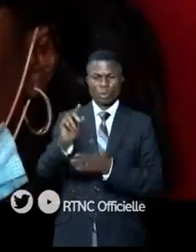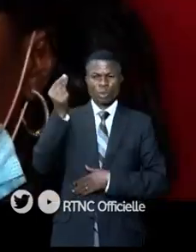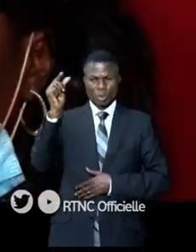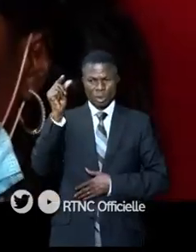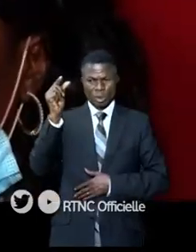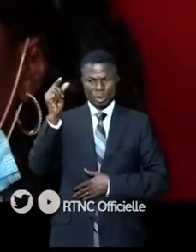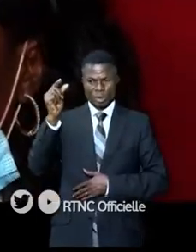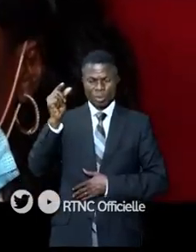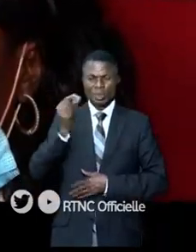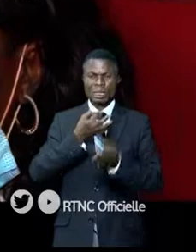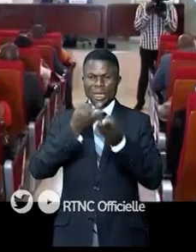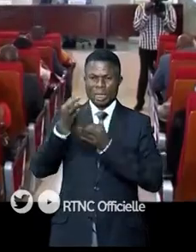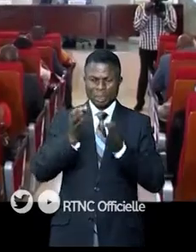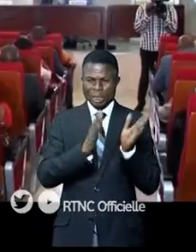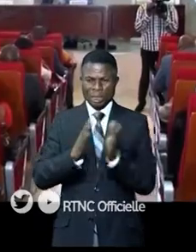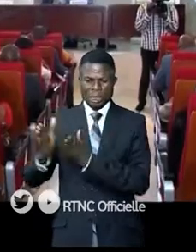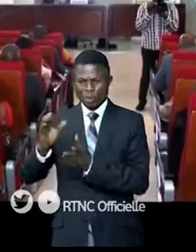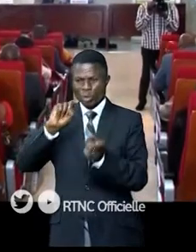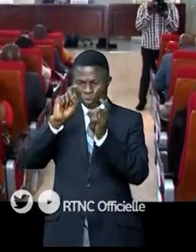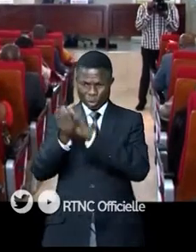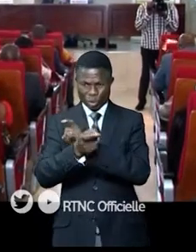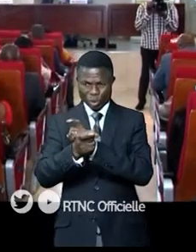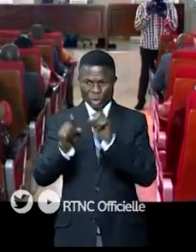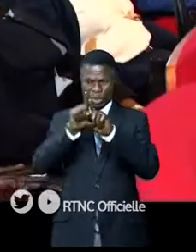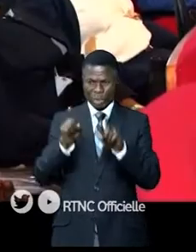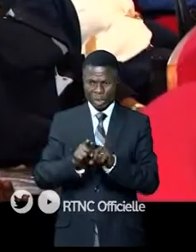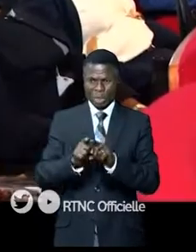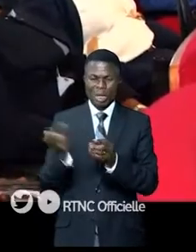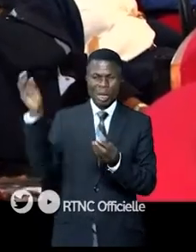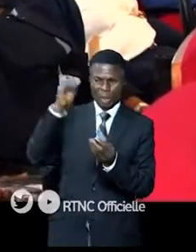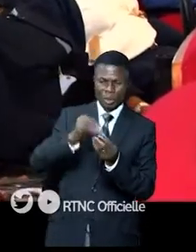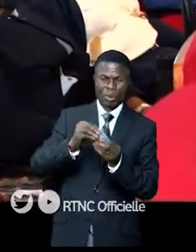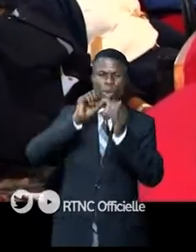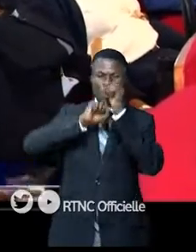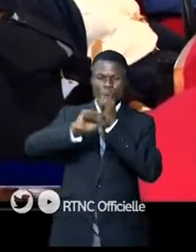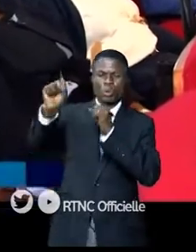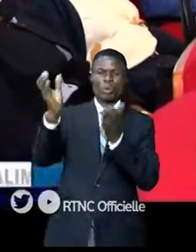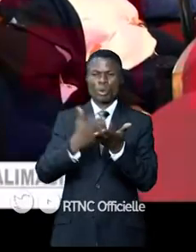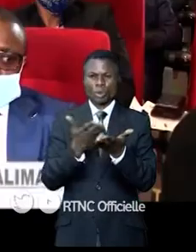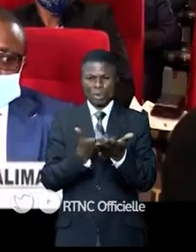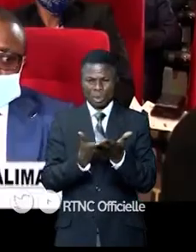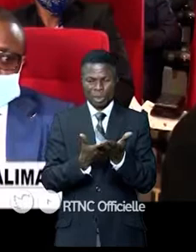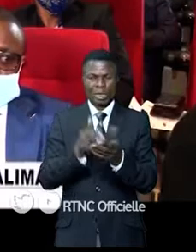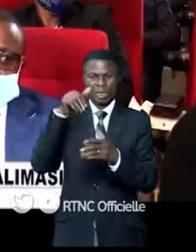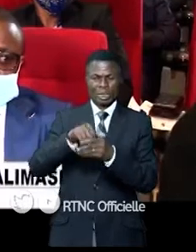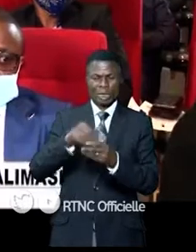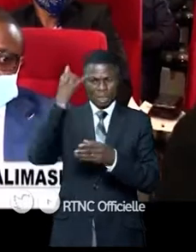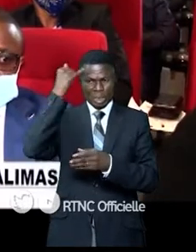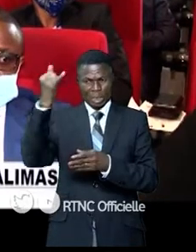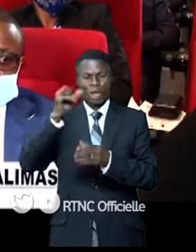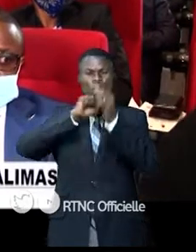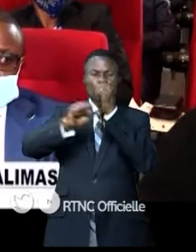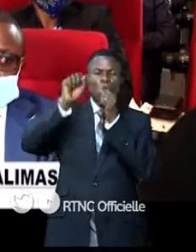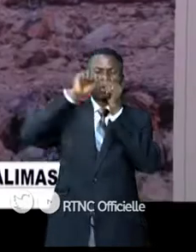a mis en exergue les dispositions modifiées et celles insérées. La publication de cet ouvrage s'inscrit dans le cadre de la campagne